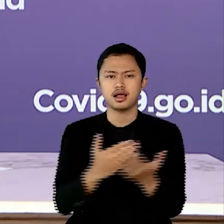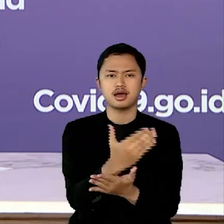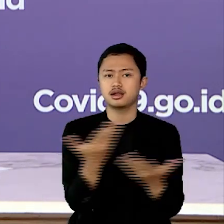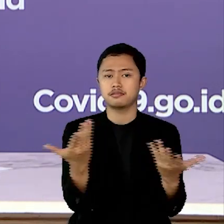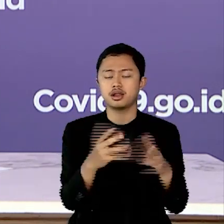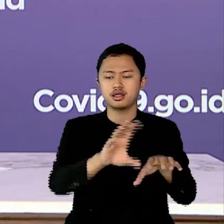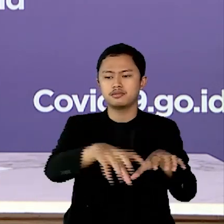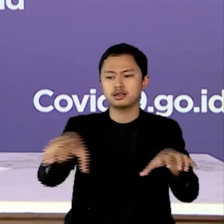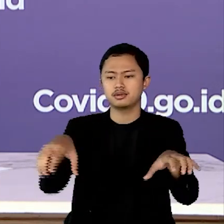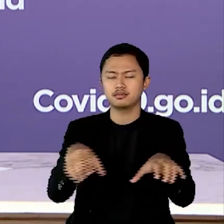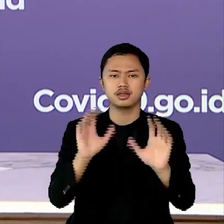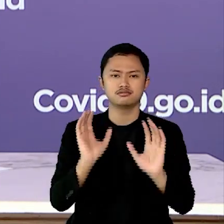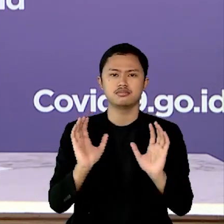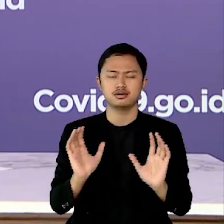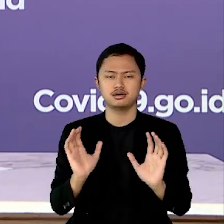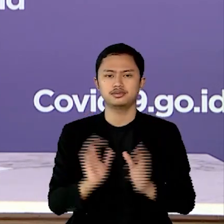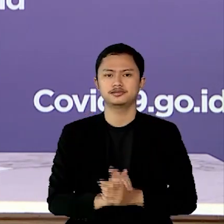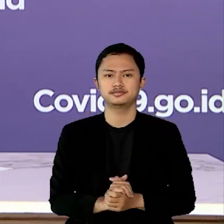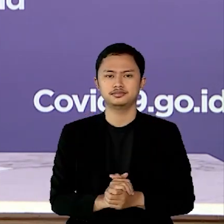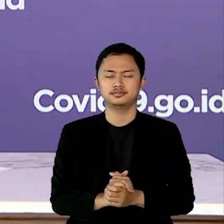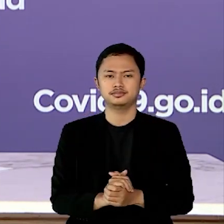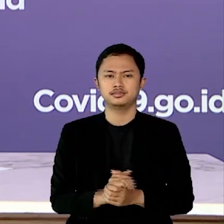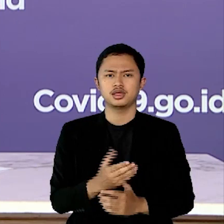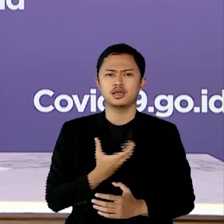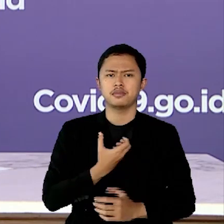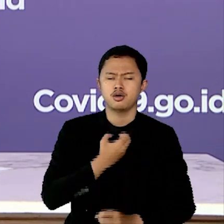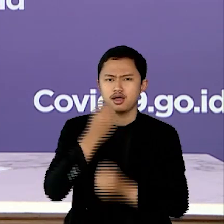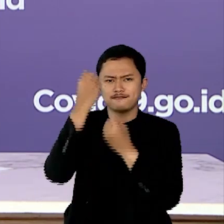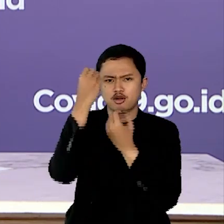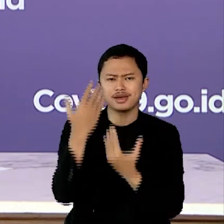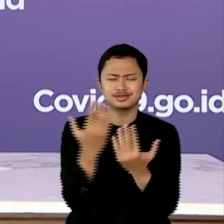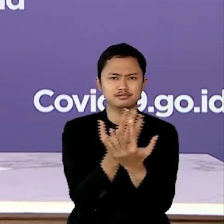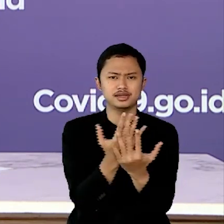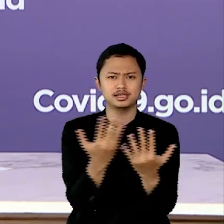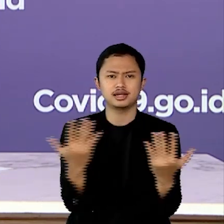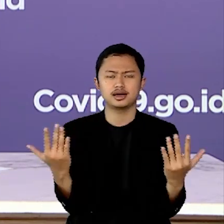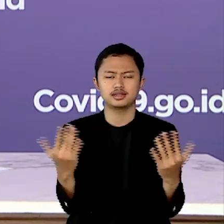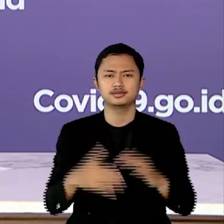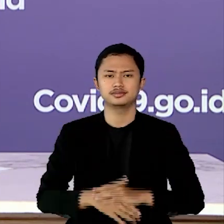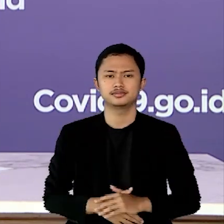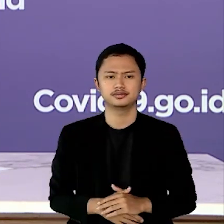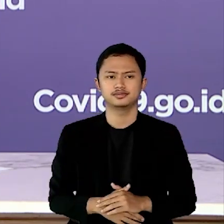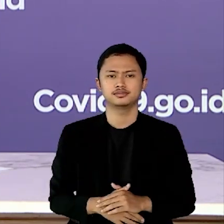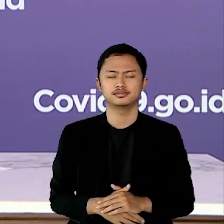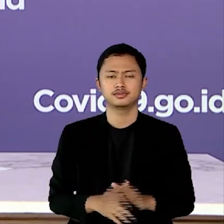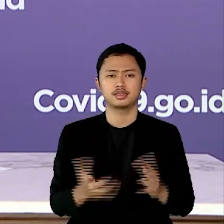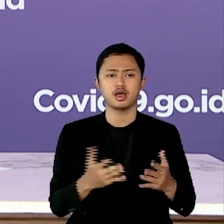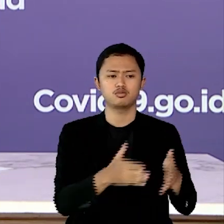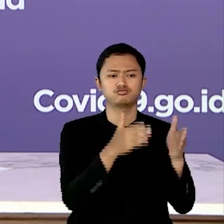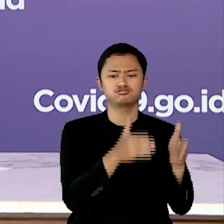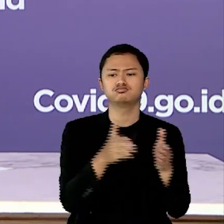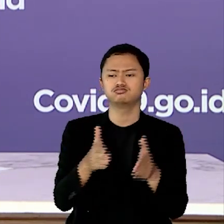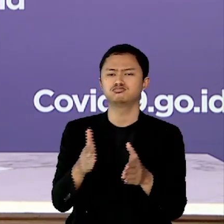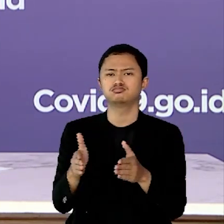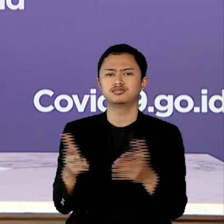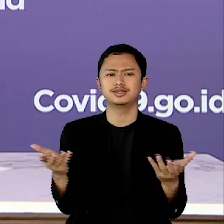berbagai lokasi terkait dengan ini saya ingin kembali mengingatkan kepada masyarakat dan juga sektor-sektor yang